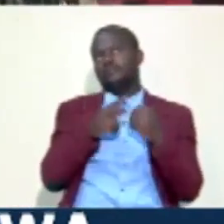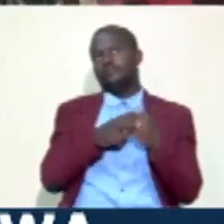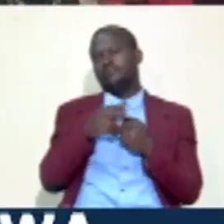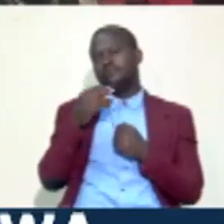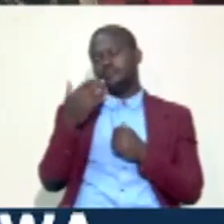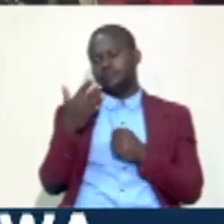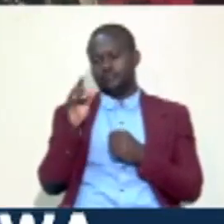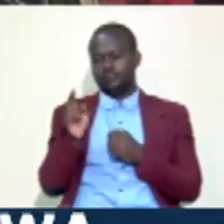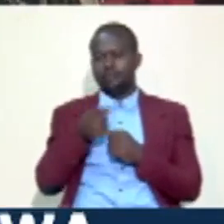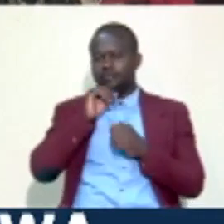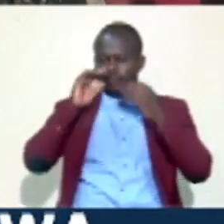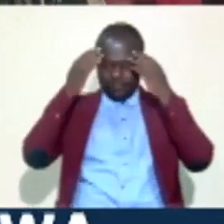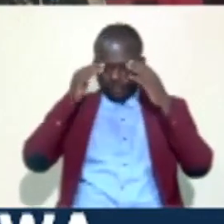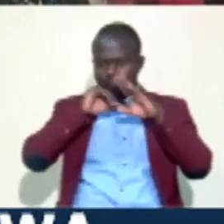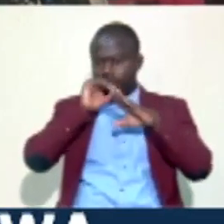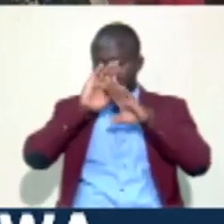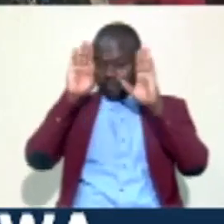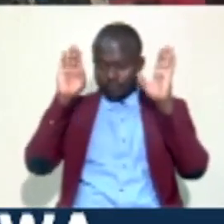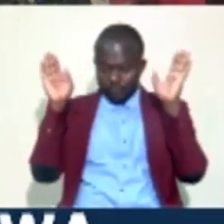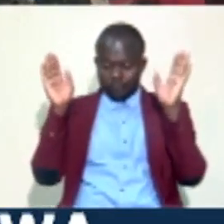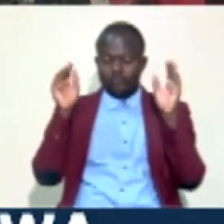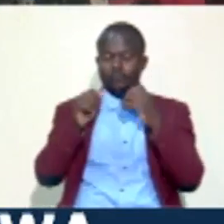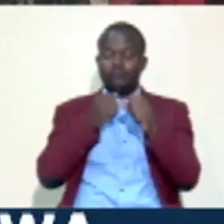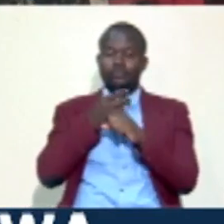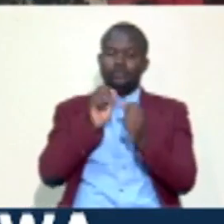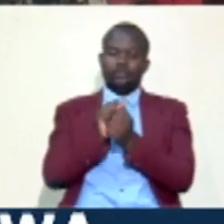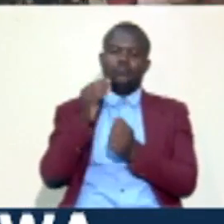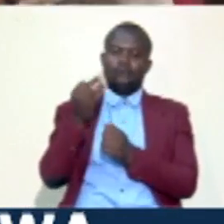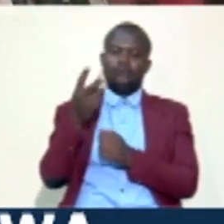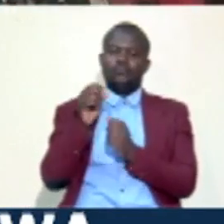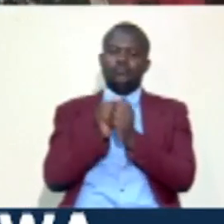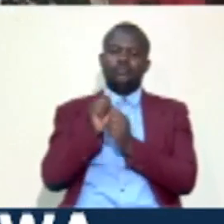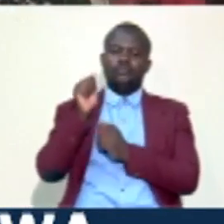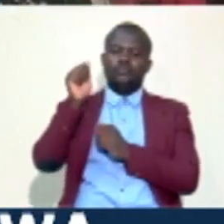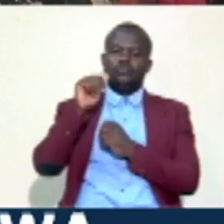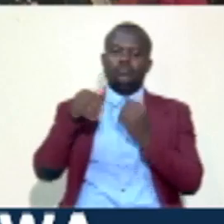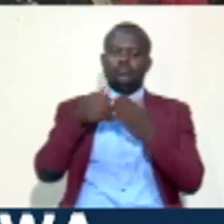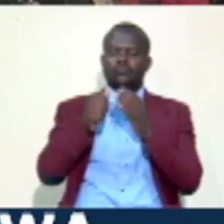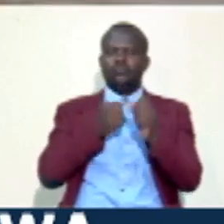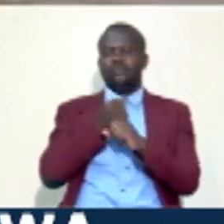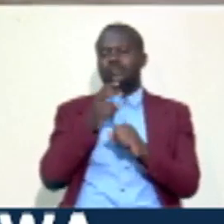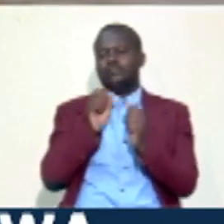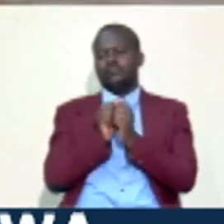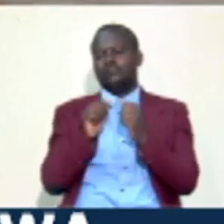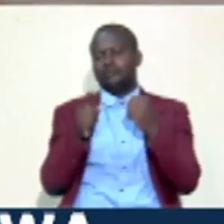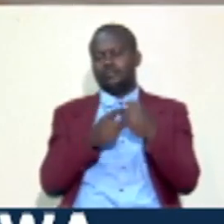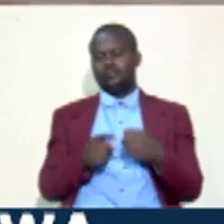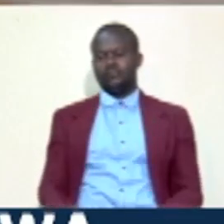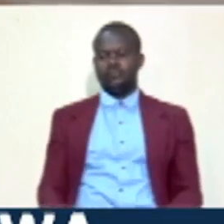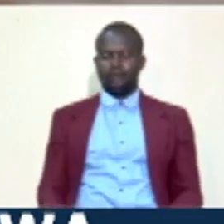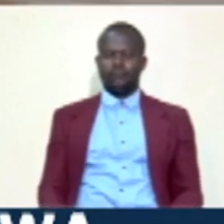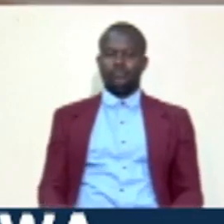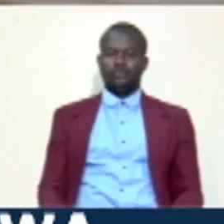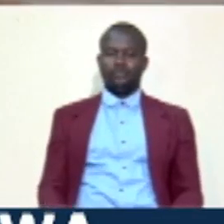75,000 mu by'ukuri ntazi ntanasobanukiwe. Bavuga ngo ni ideni rya 2013, 2015 na 2016. Hari igihe ugiye gutya